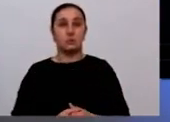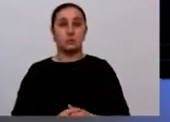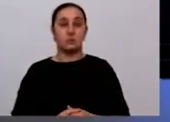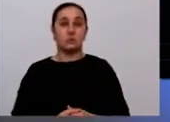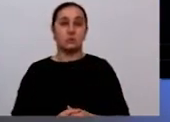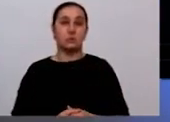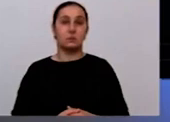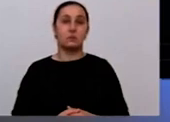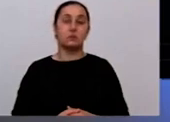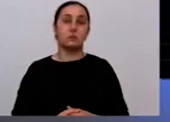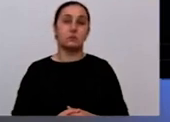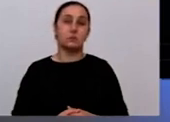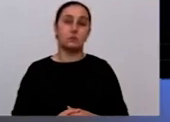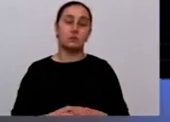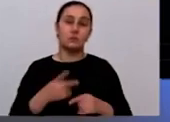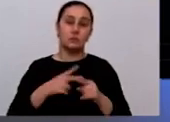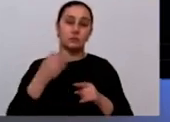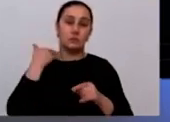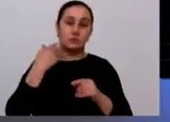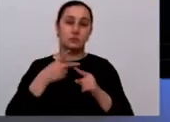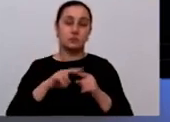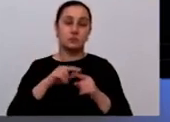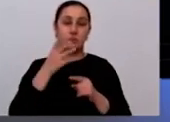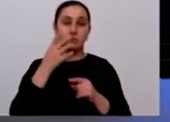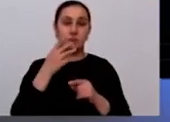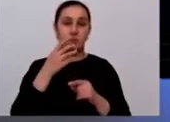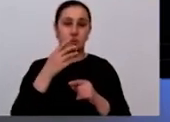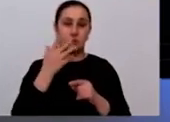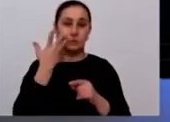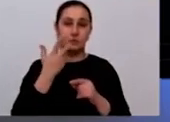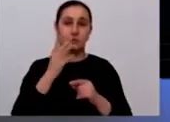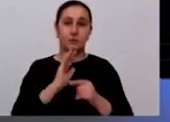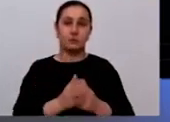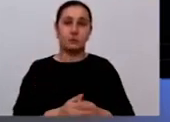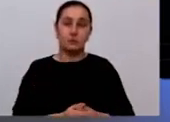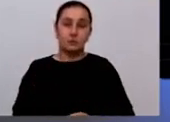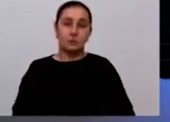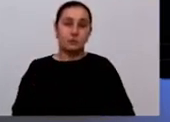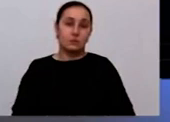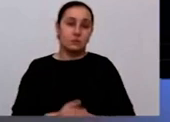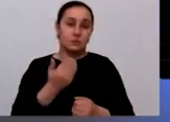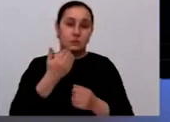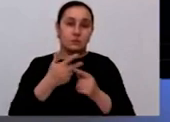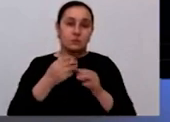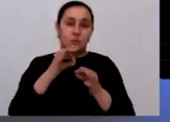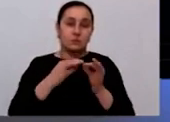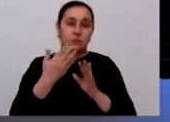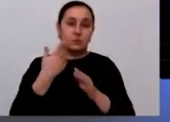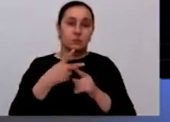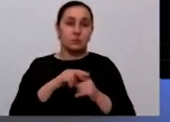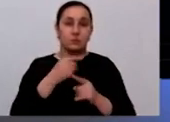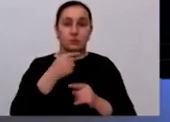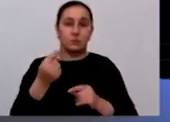Demak, bu yerda oldindan tanlangan ranglarimiz bor edi. Shuning uchun biz ortiqchasini o'chirib